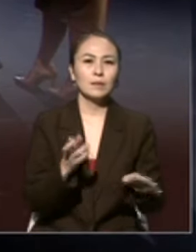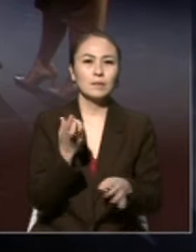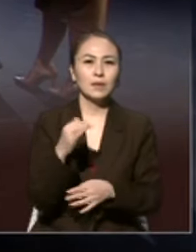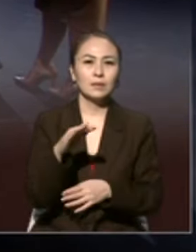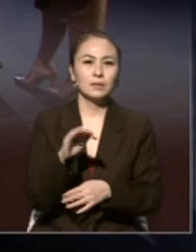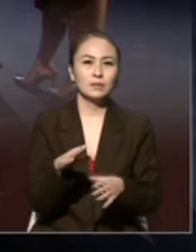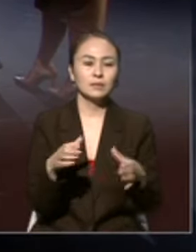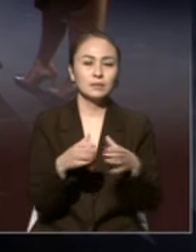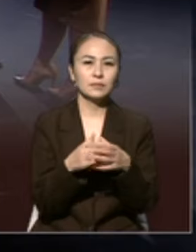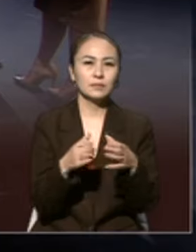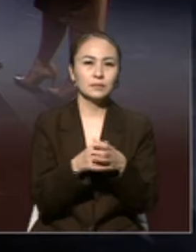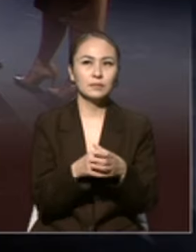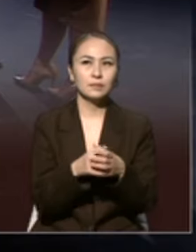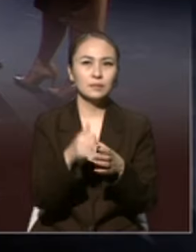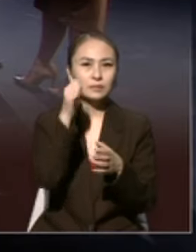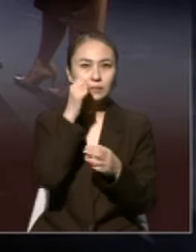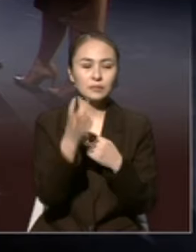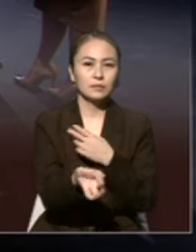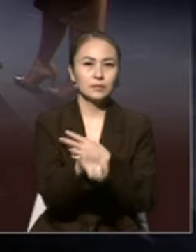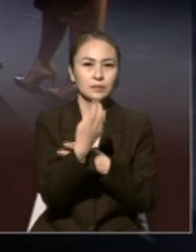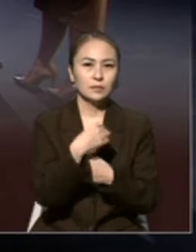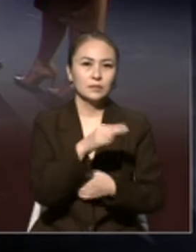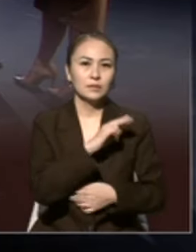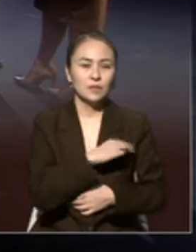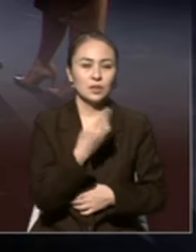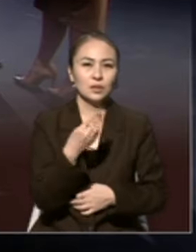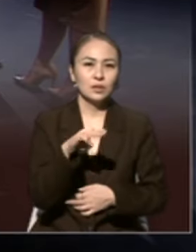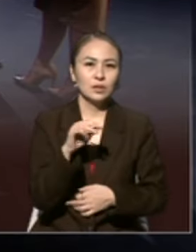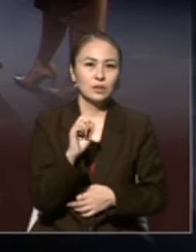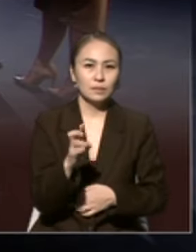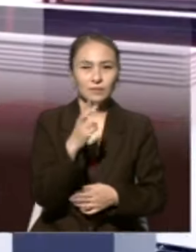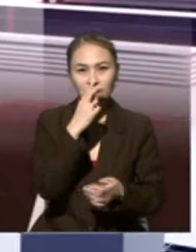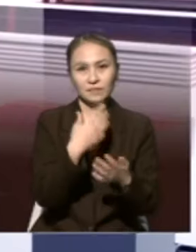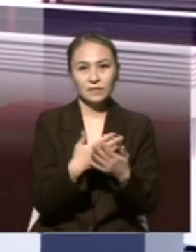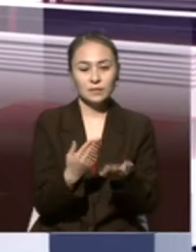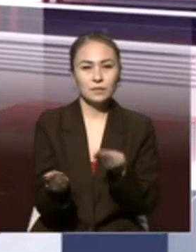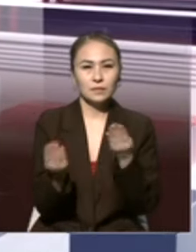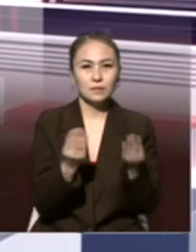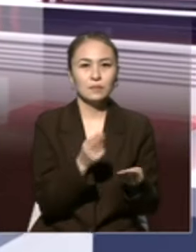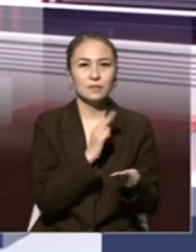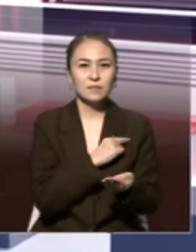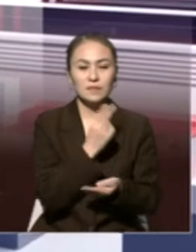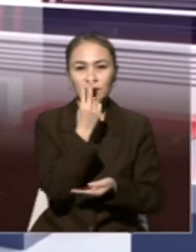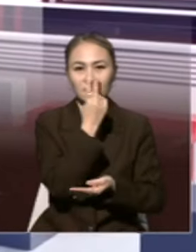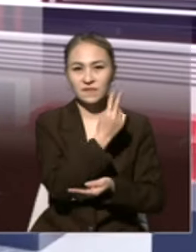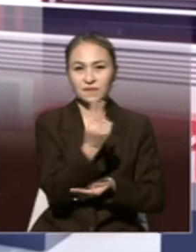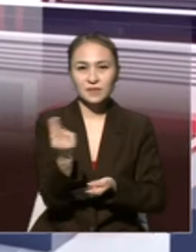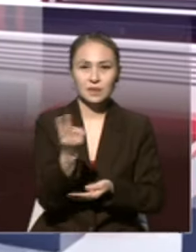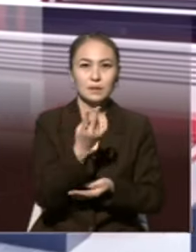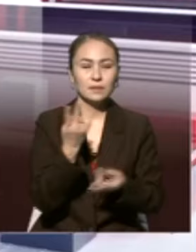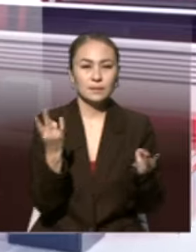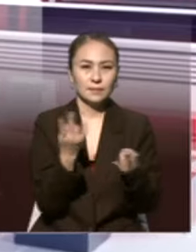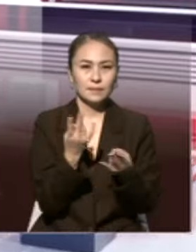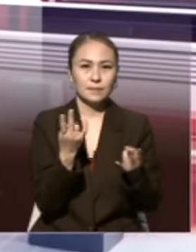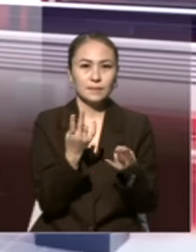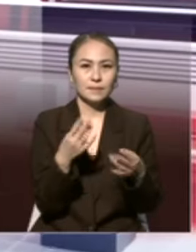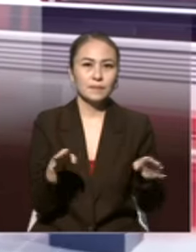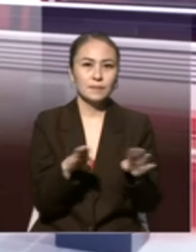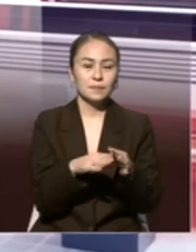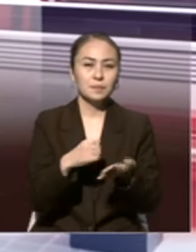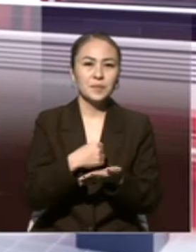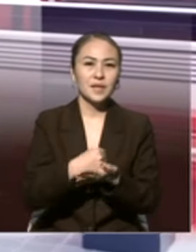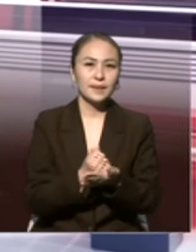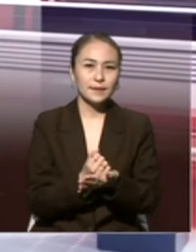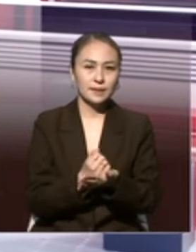өкілі бізге ертең келсін, біздің жедел штабқа осы атқарып отырған жұмысты көрсін және де осы